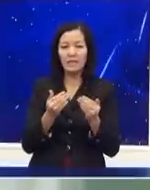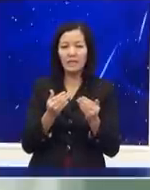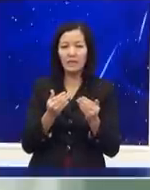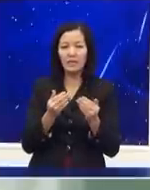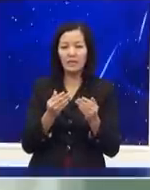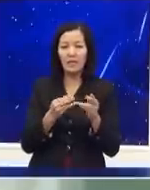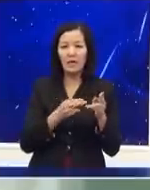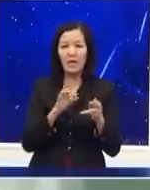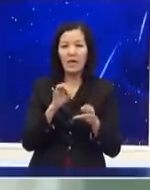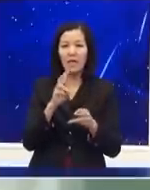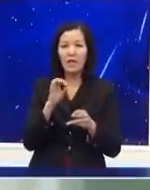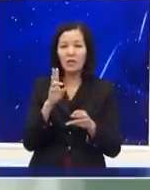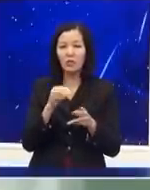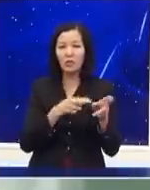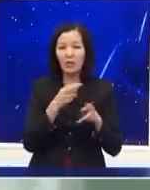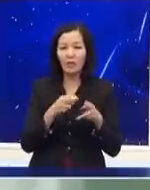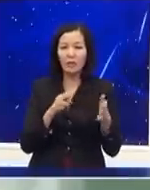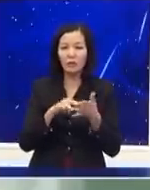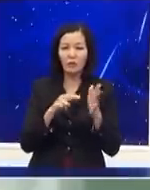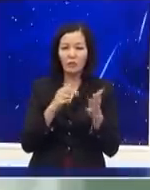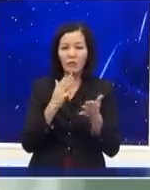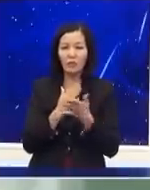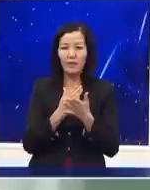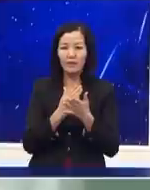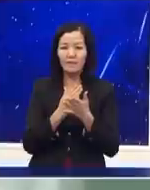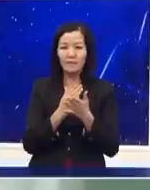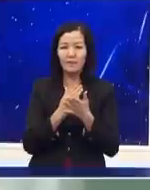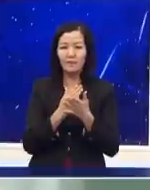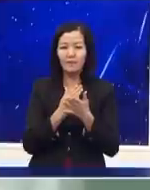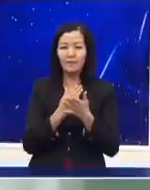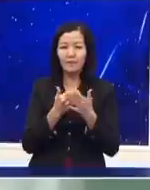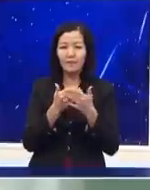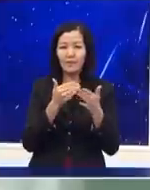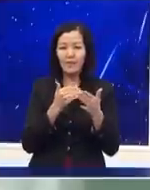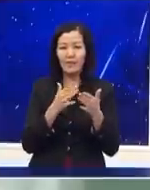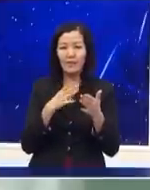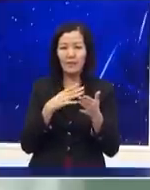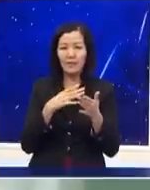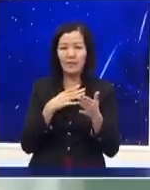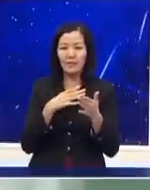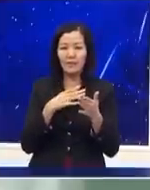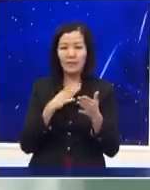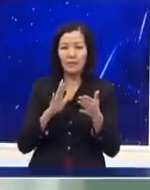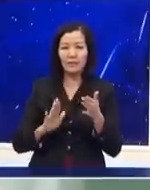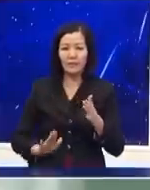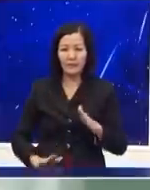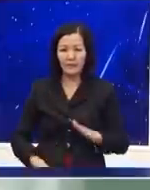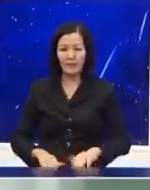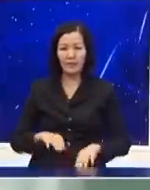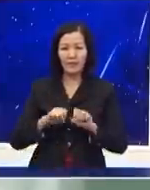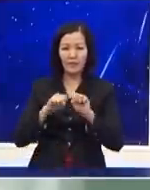операция жоспарланды. Ол реконструкция операциялары алдыңғы крестерізді байламның үзілуі және жаңа менискінің